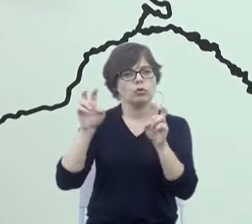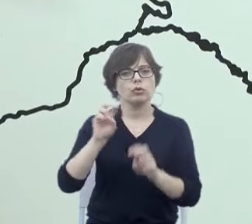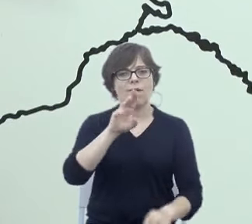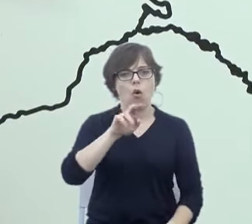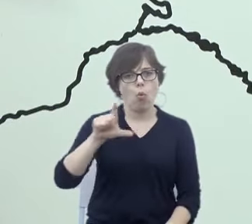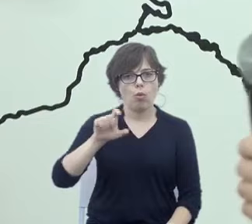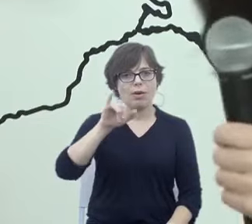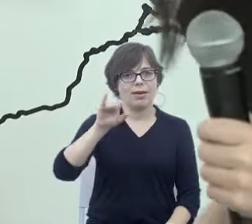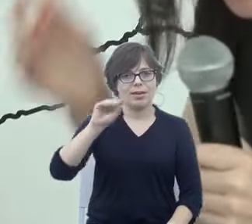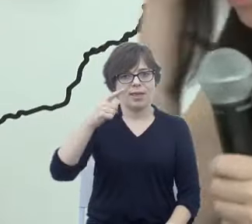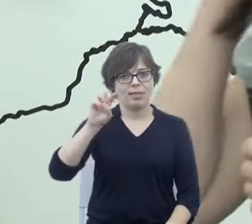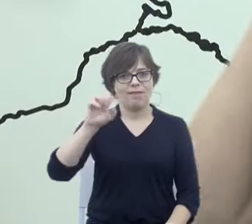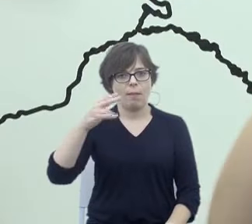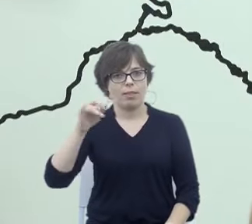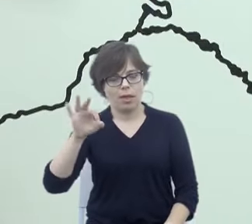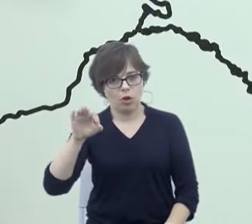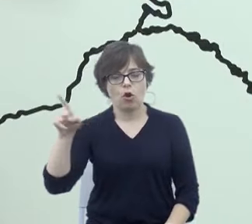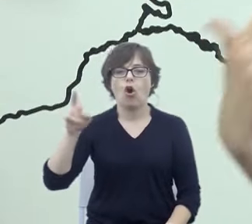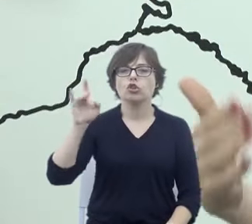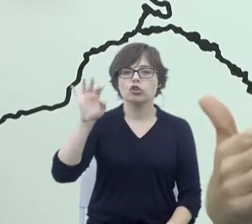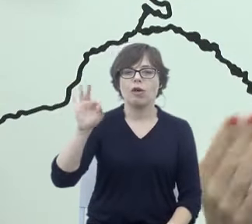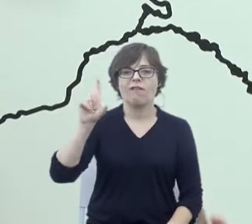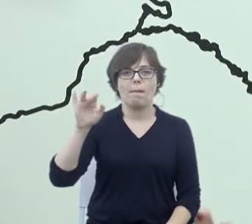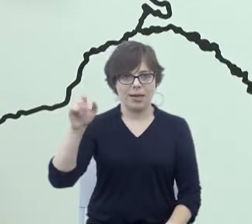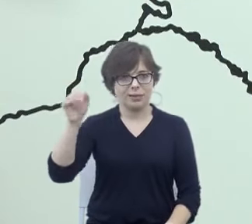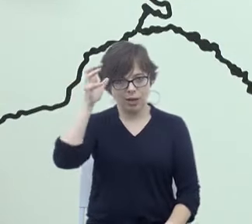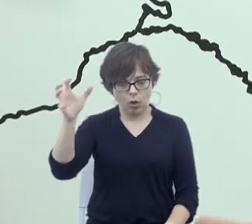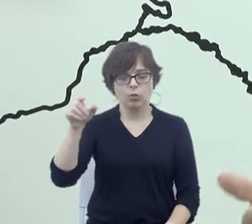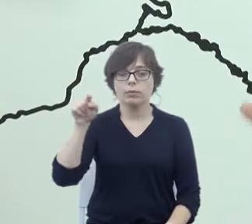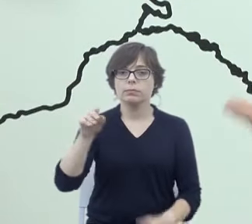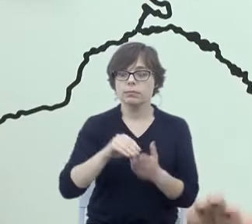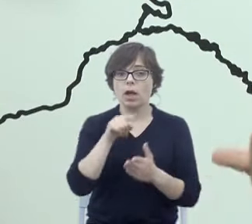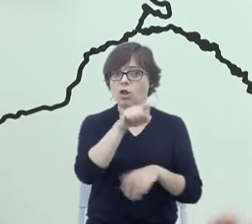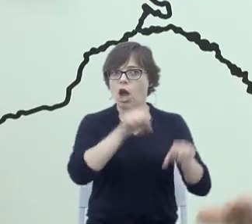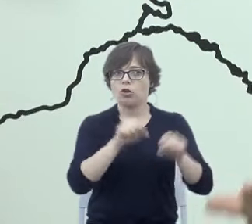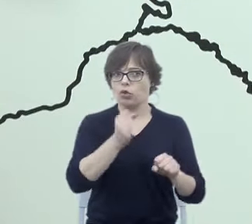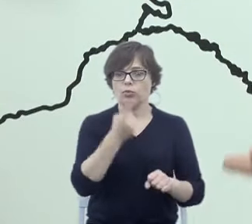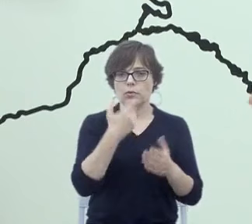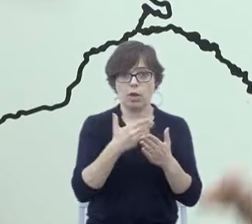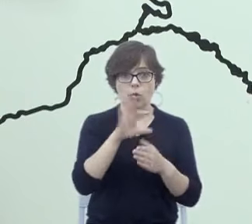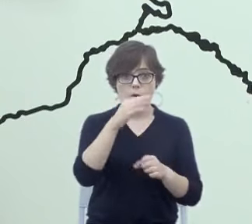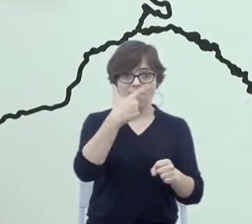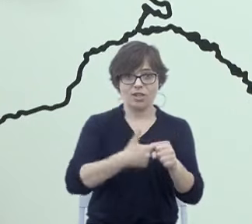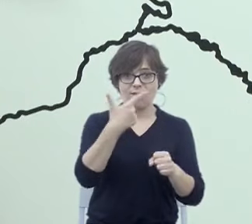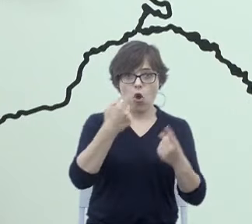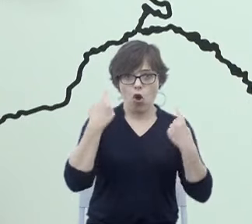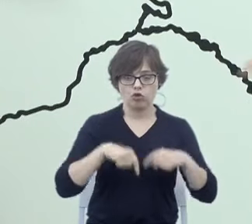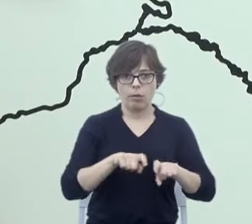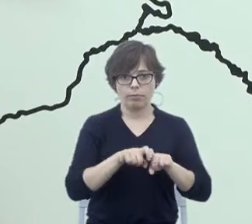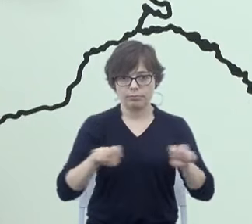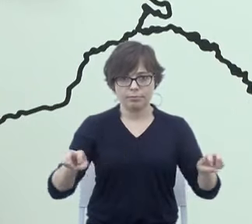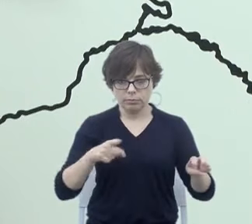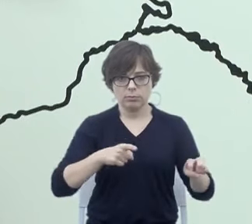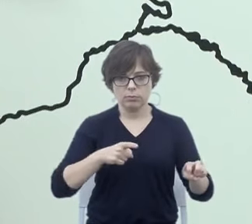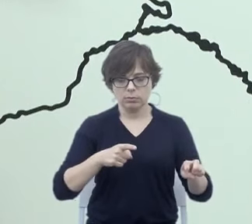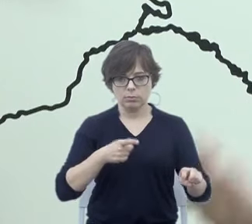Jedwabnego Krzysztof Persak mówi, że jakby był bezprecedensowy, bo jednak 22 osoby zasiadły, jedna była skazana